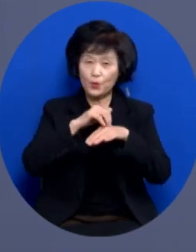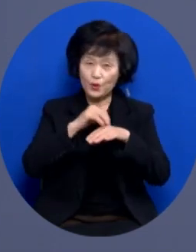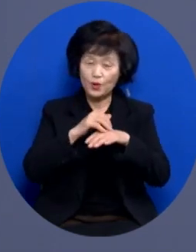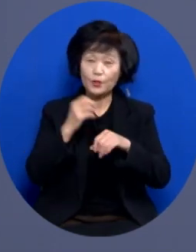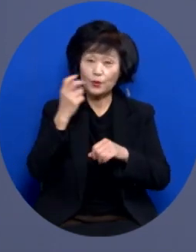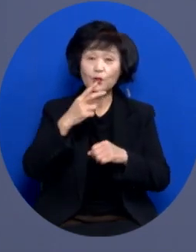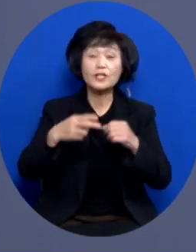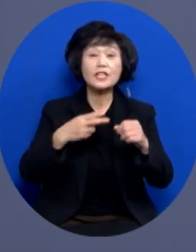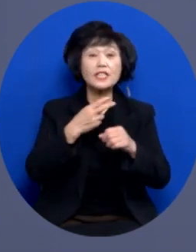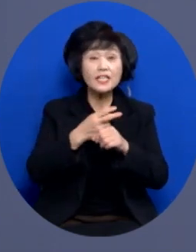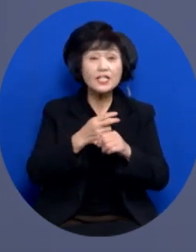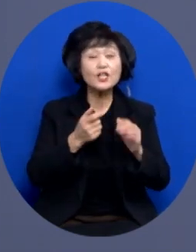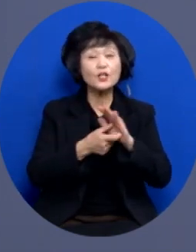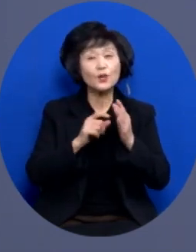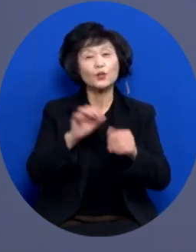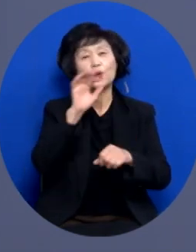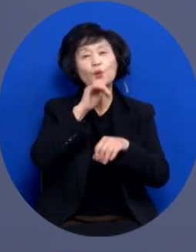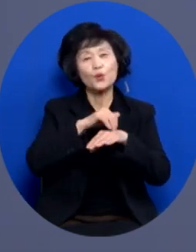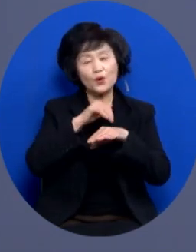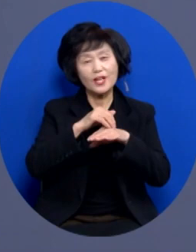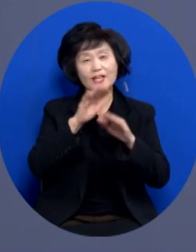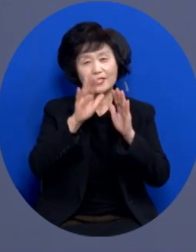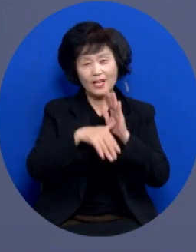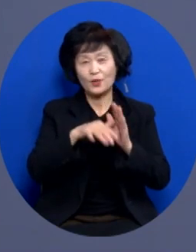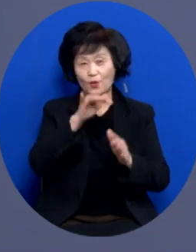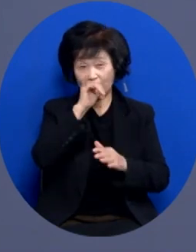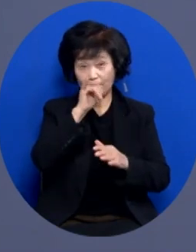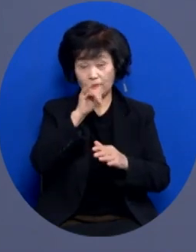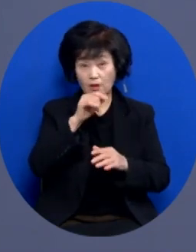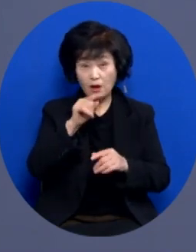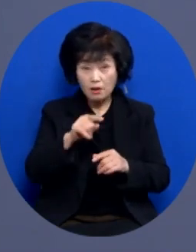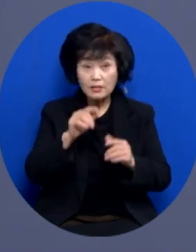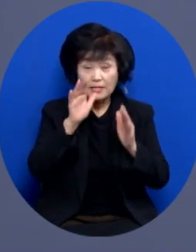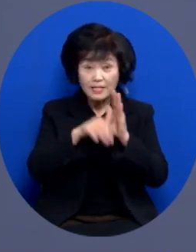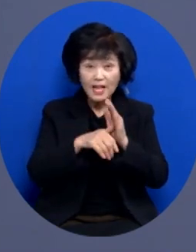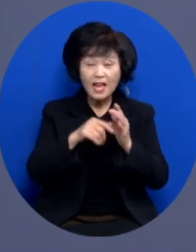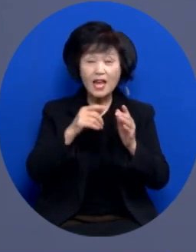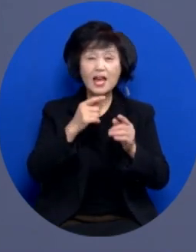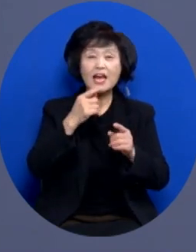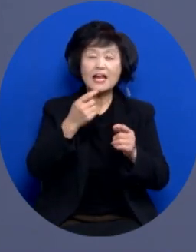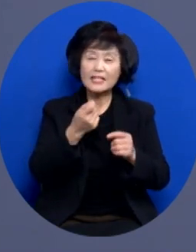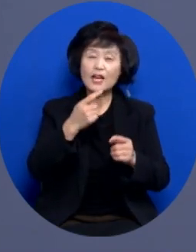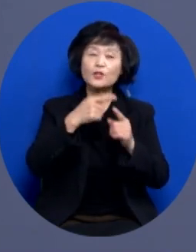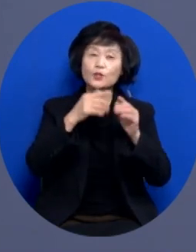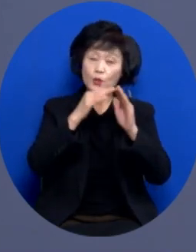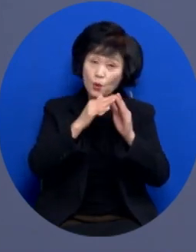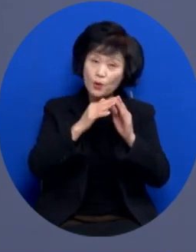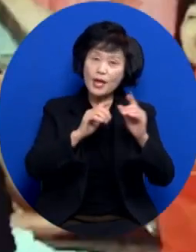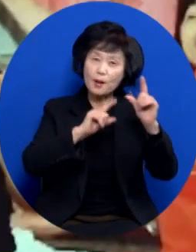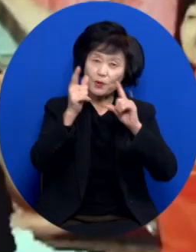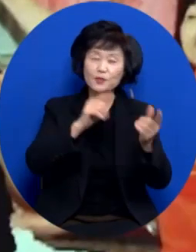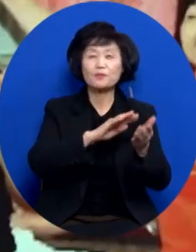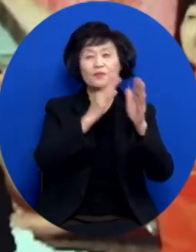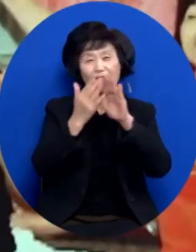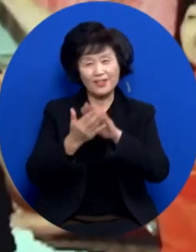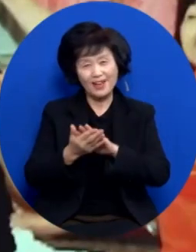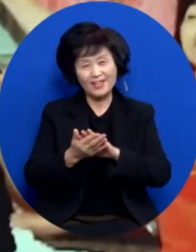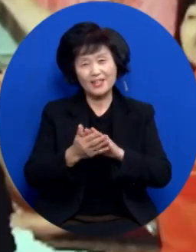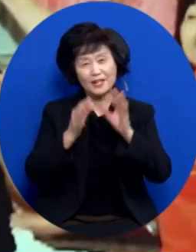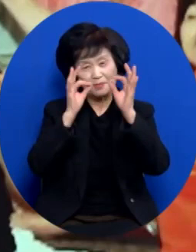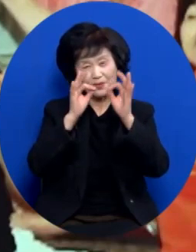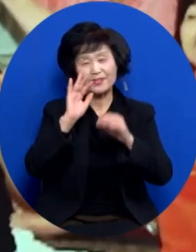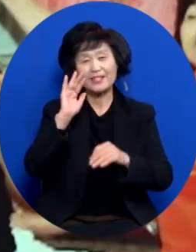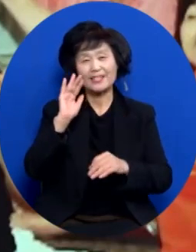하는 경우도 있습니다. 그래서 교회가 많이 달라지는 모습을 보게 되었습니다. 네, 그렇다면 작은 교회